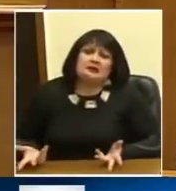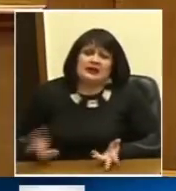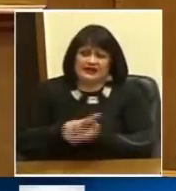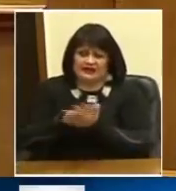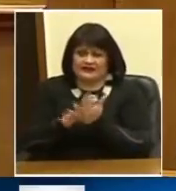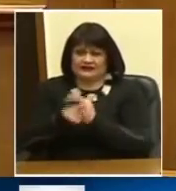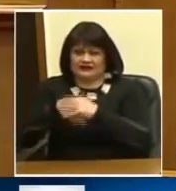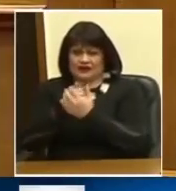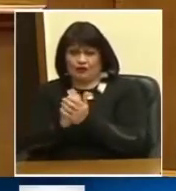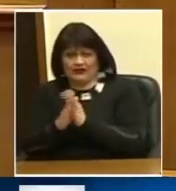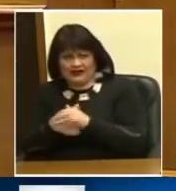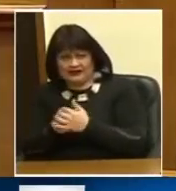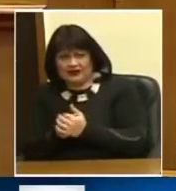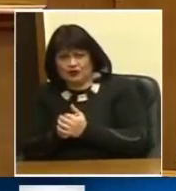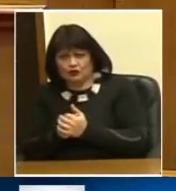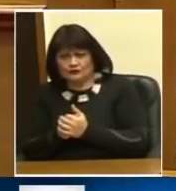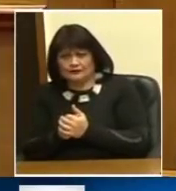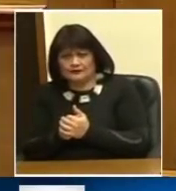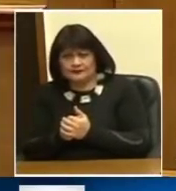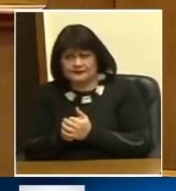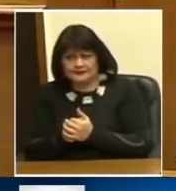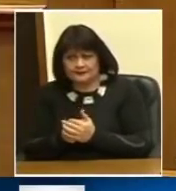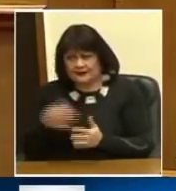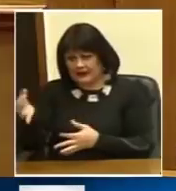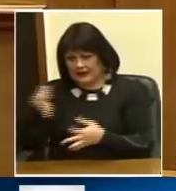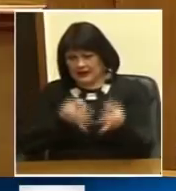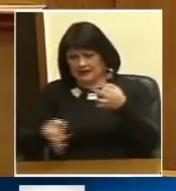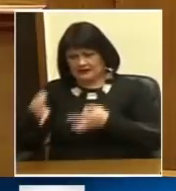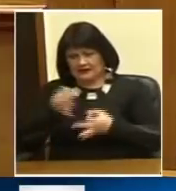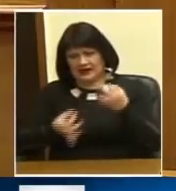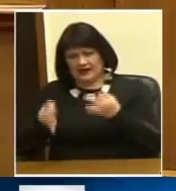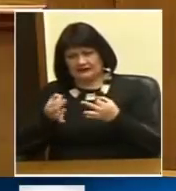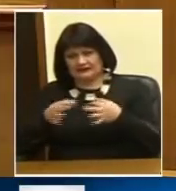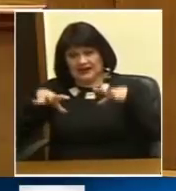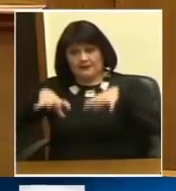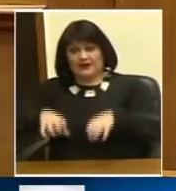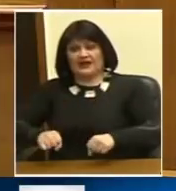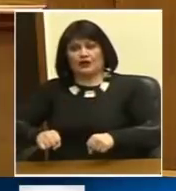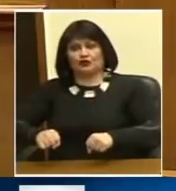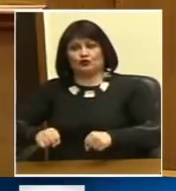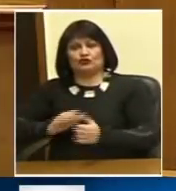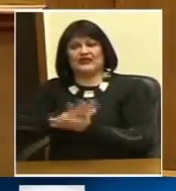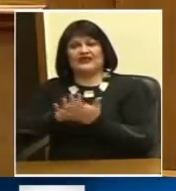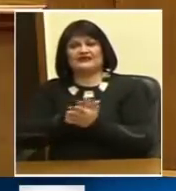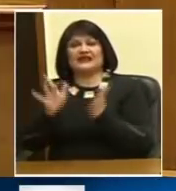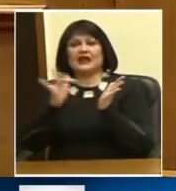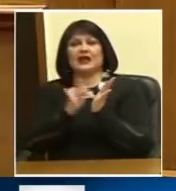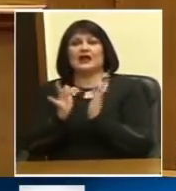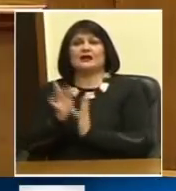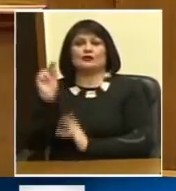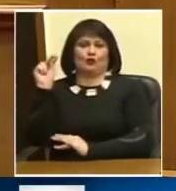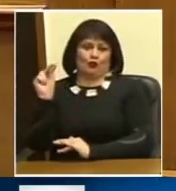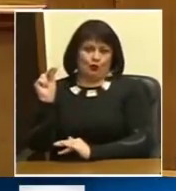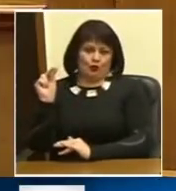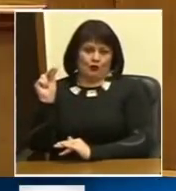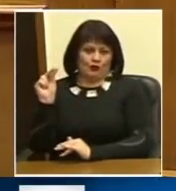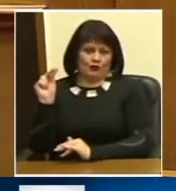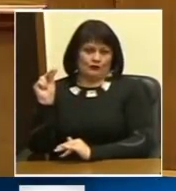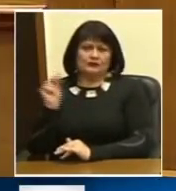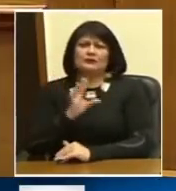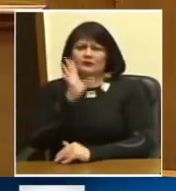θρησκευτικά ουδέτερο, αφού λέτε ότι η επικρατούσα θρησκεία είναι η χριστιανική ορθόδοξη, τότε